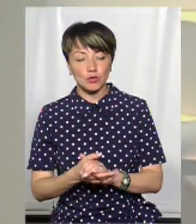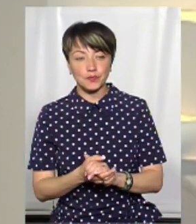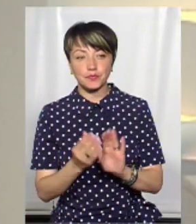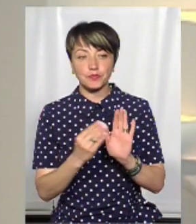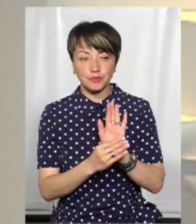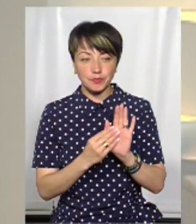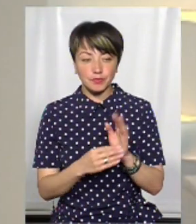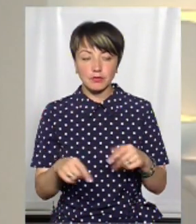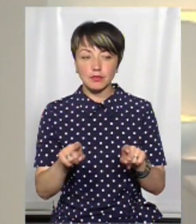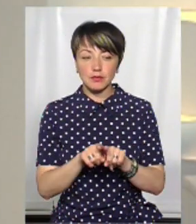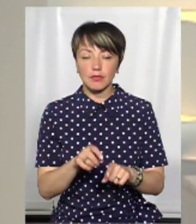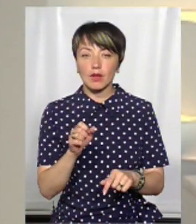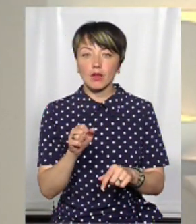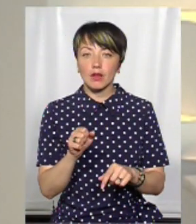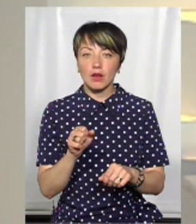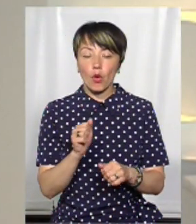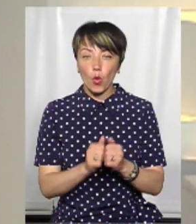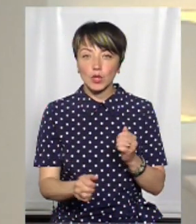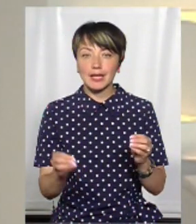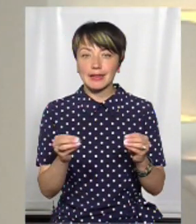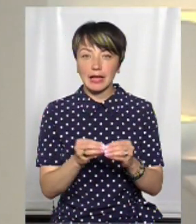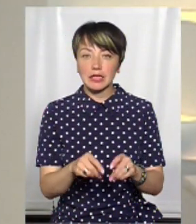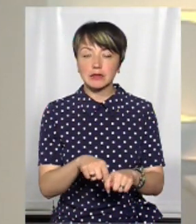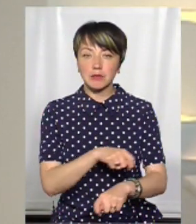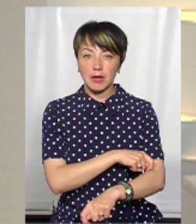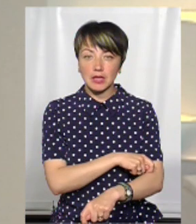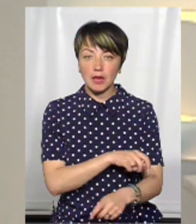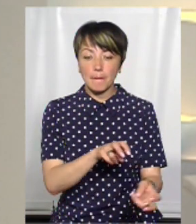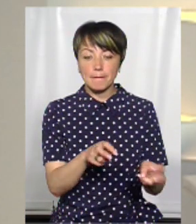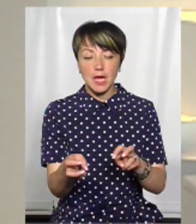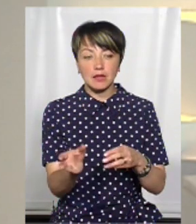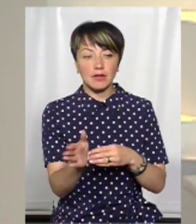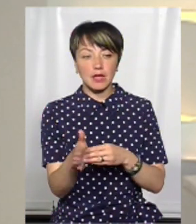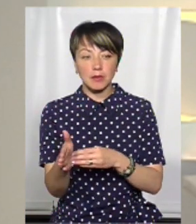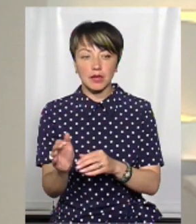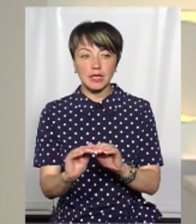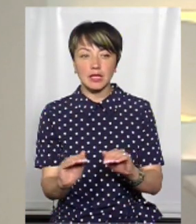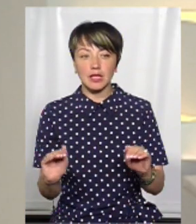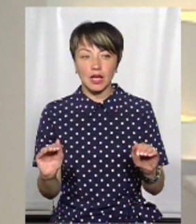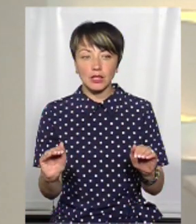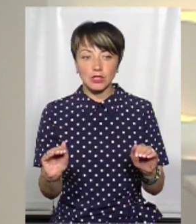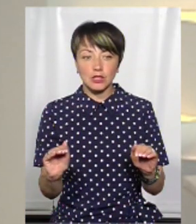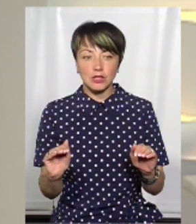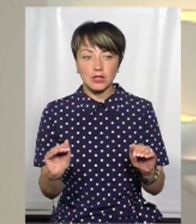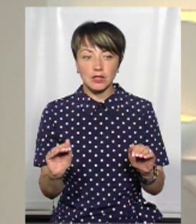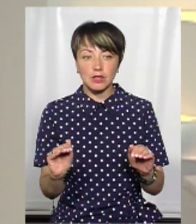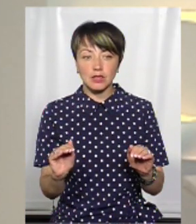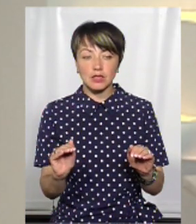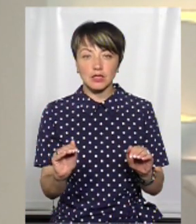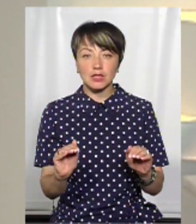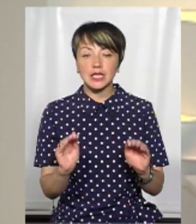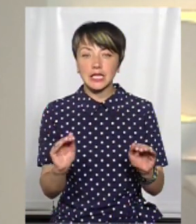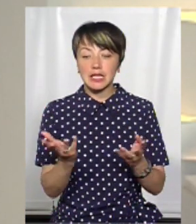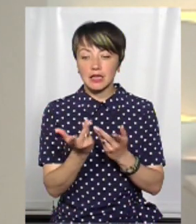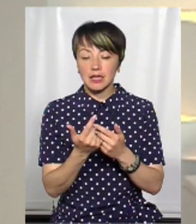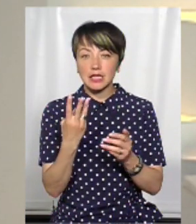Він написав наступне. Кожні 10 метрів пляжу – мертва рибина. Дитячі екоінспектори налічили 37 штук